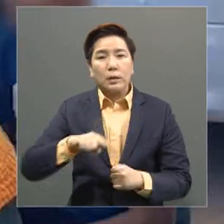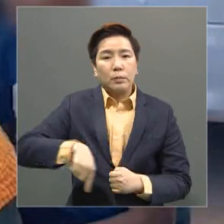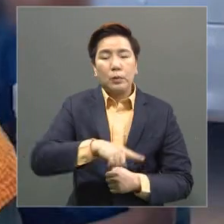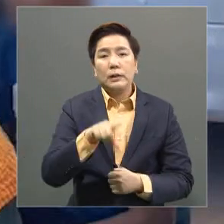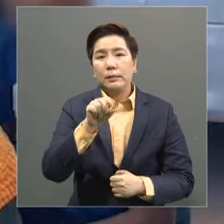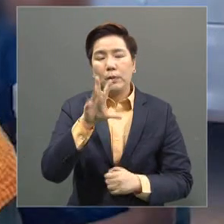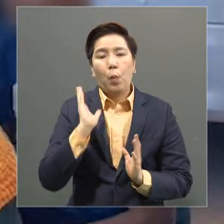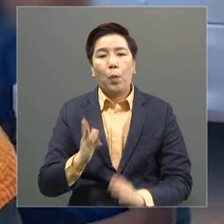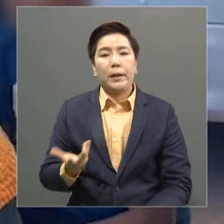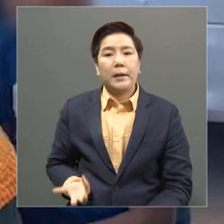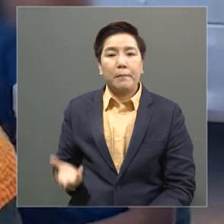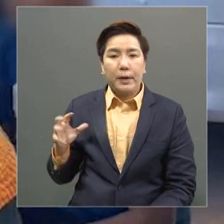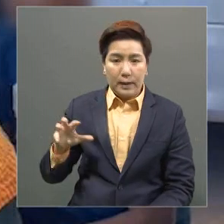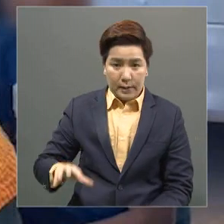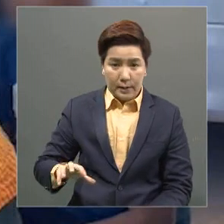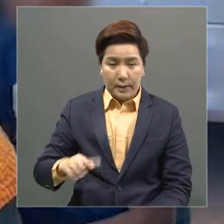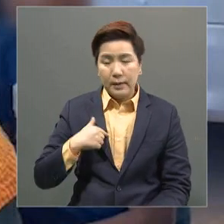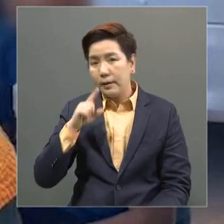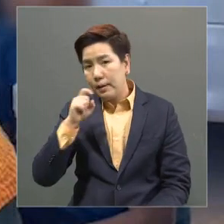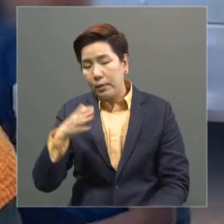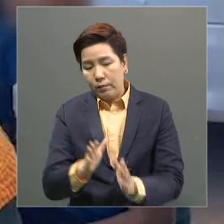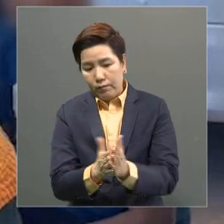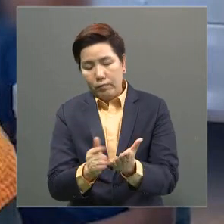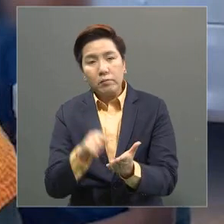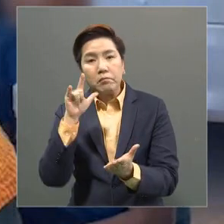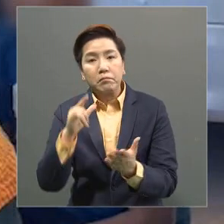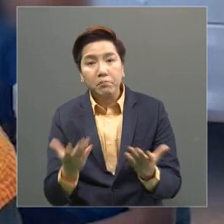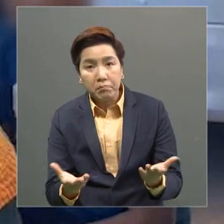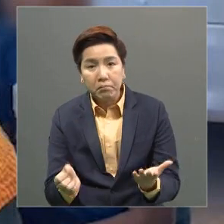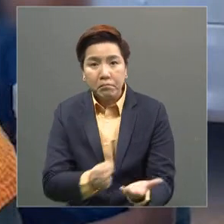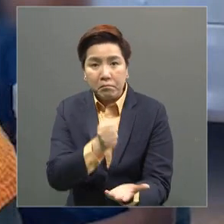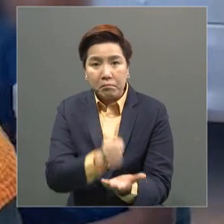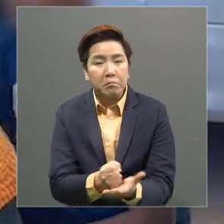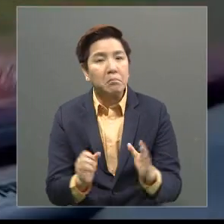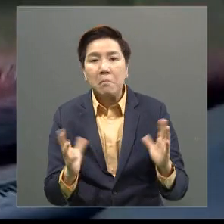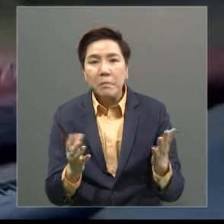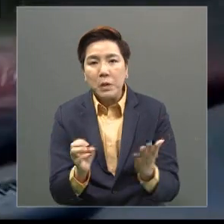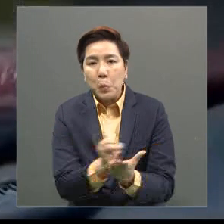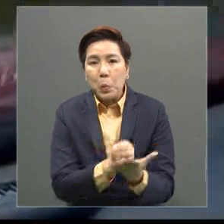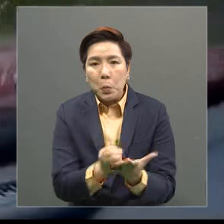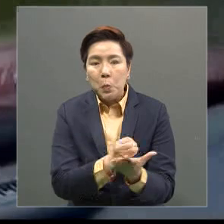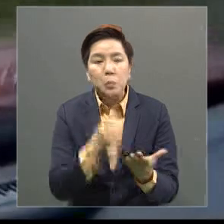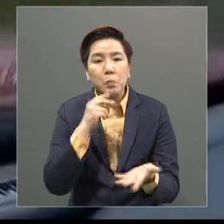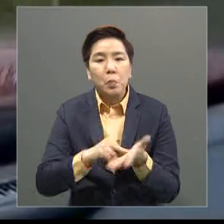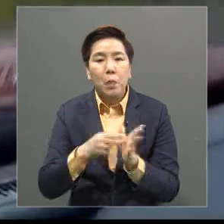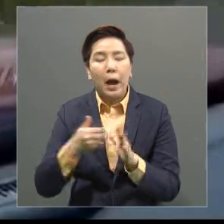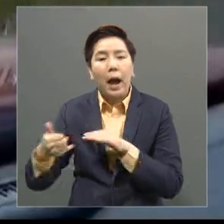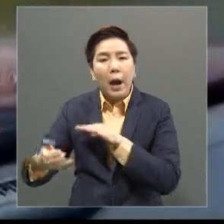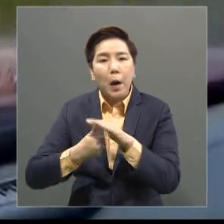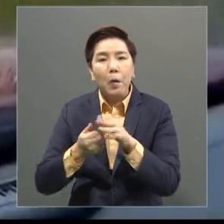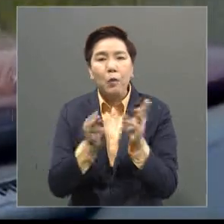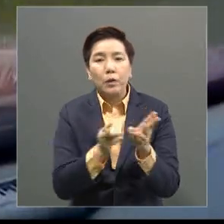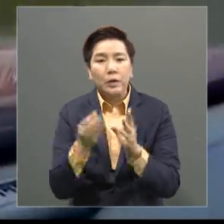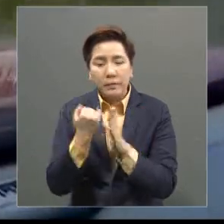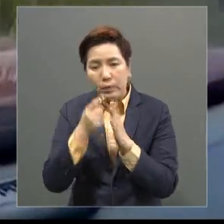เนี่ยเป็นชาวบังคลาเทศนะคะพอตรวจสอบหนังสือเดินทางก็ไม่มีตราประทับอะไรนะคะเพราะฉะนั้นเข้าประเทศไทยคือเพื่อตรวจ